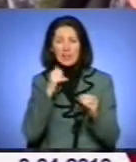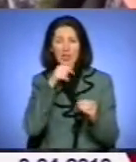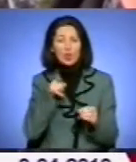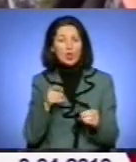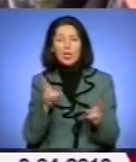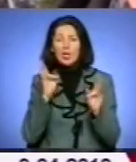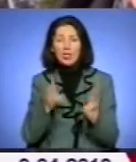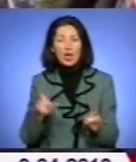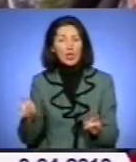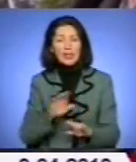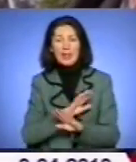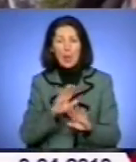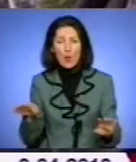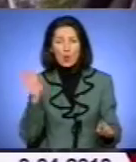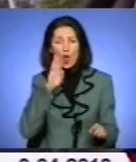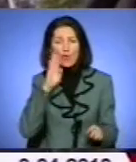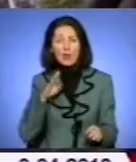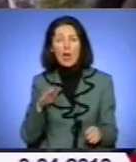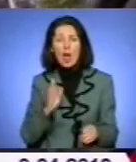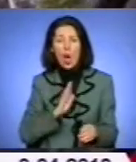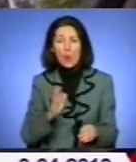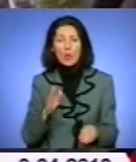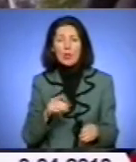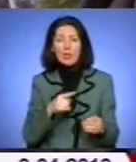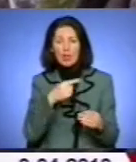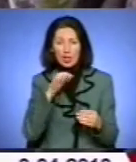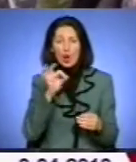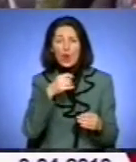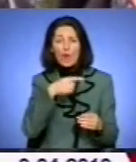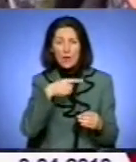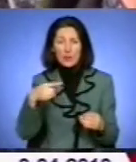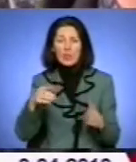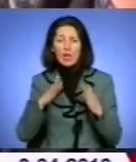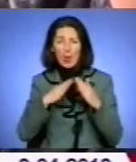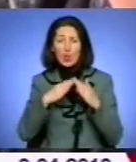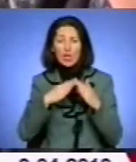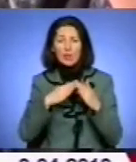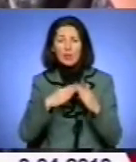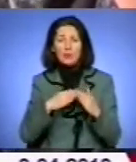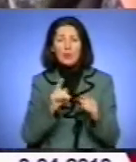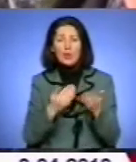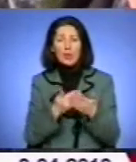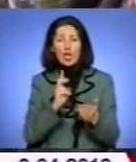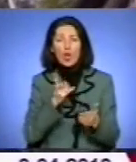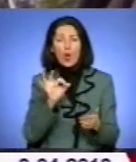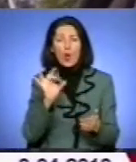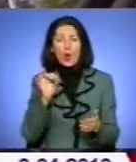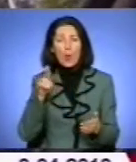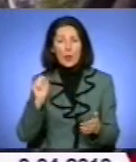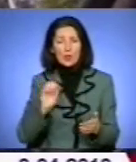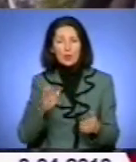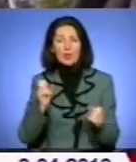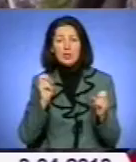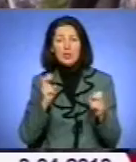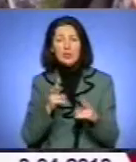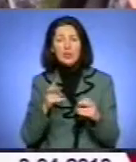Вода підходила чисто на нульову відмітку будівель. В деяких це в Коробцю, там була специфічна ситуація в 8-му році.